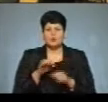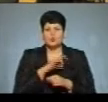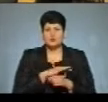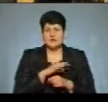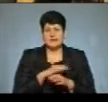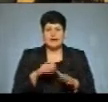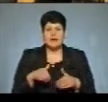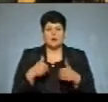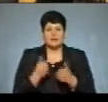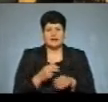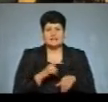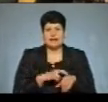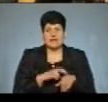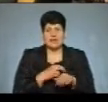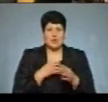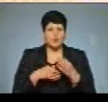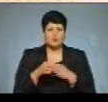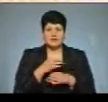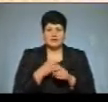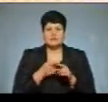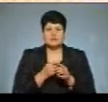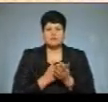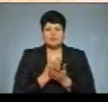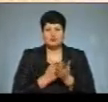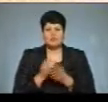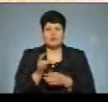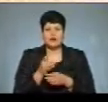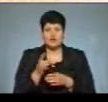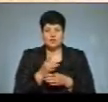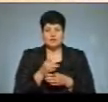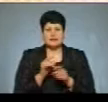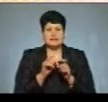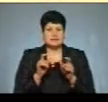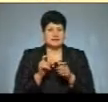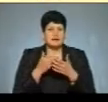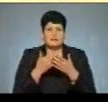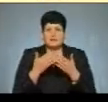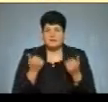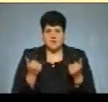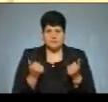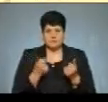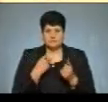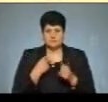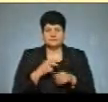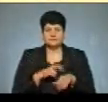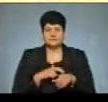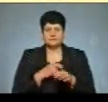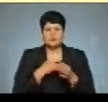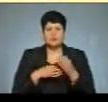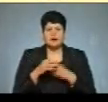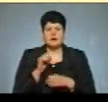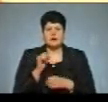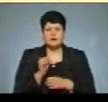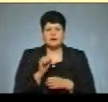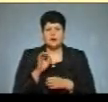скористатися рекомендаціями лікаря-консультанта. Цієї послуги у районних станціях екстреної допомоги немає, розповідає лікар-консультант Анна